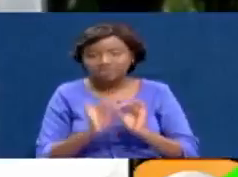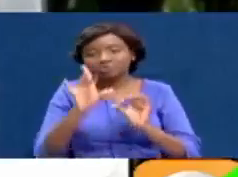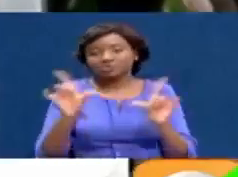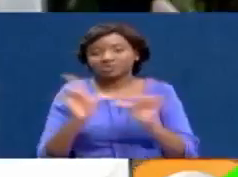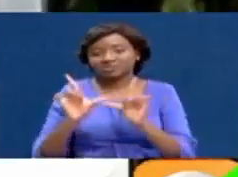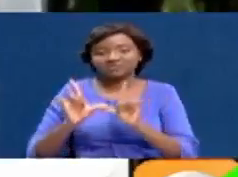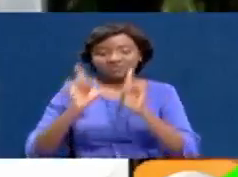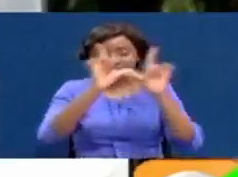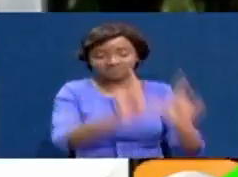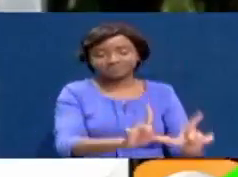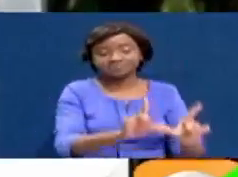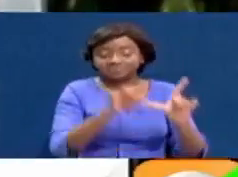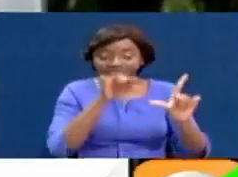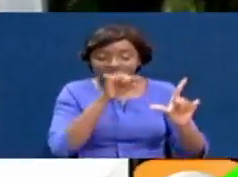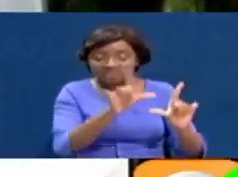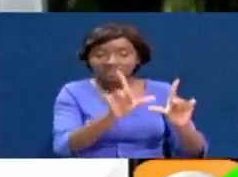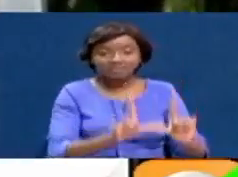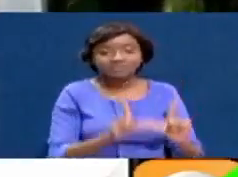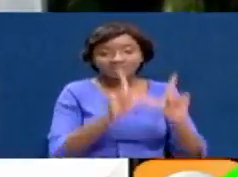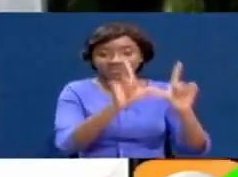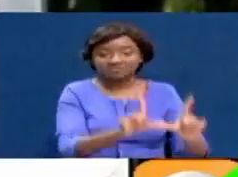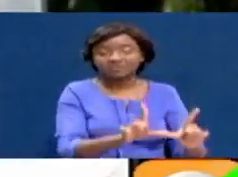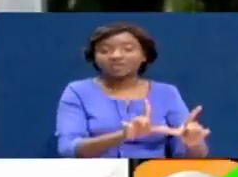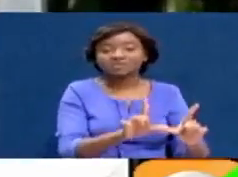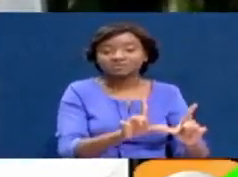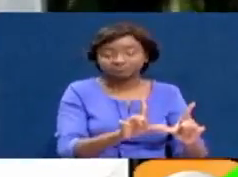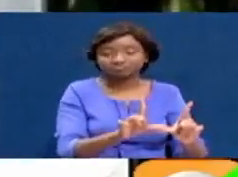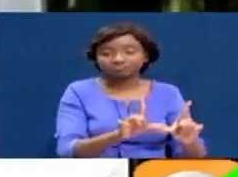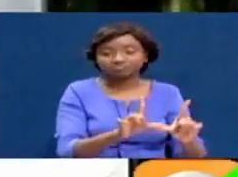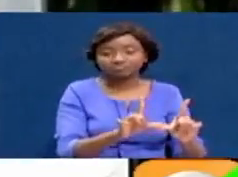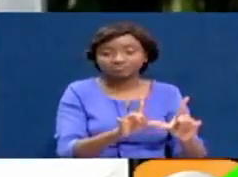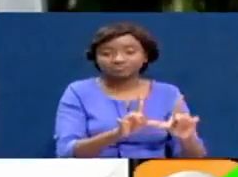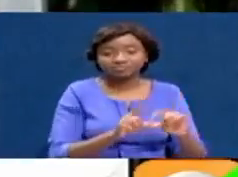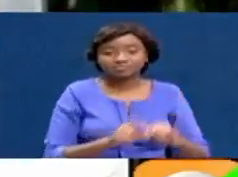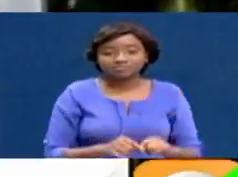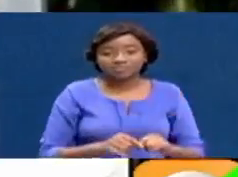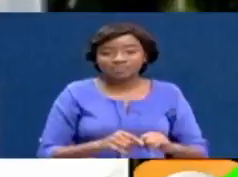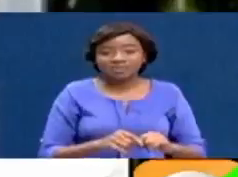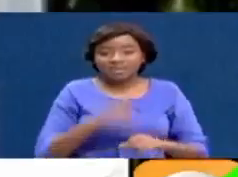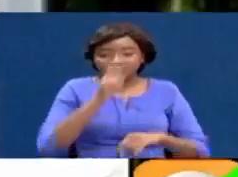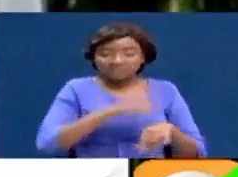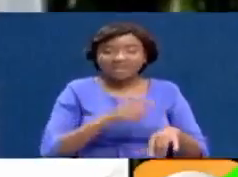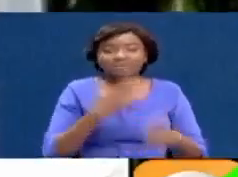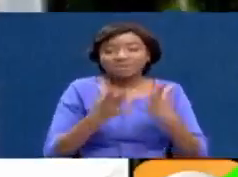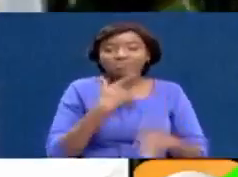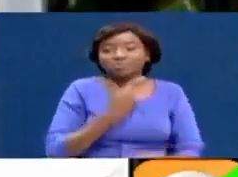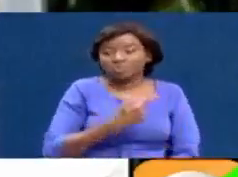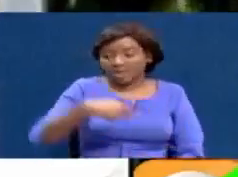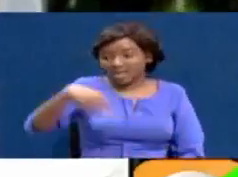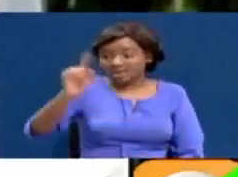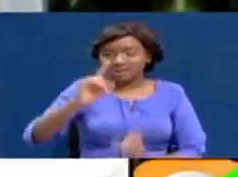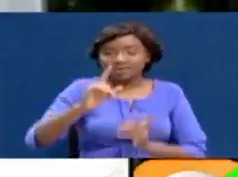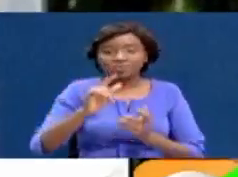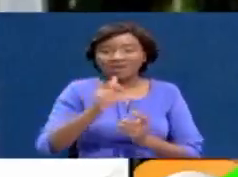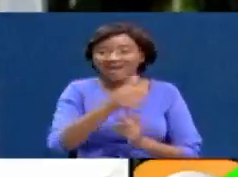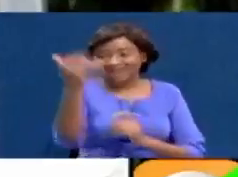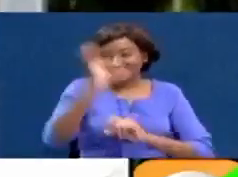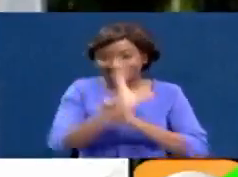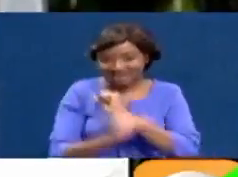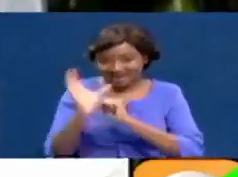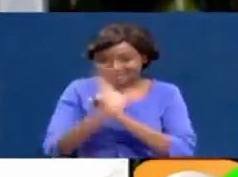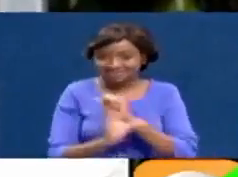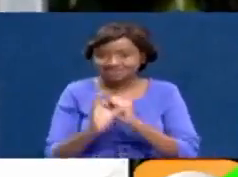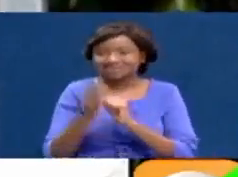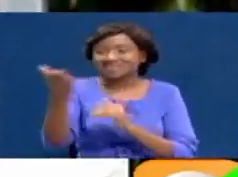that henceforth all truck drivers leaving, for example, our country, going